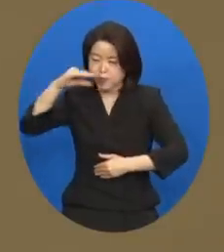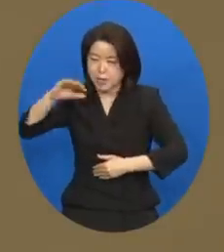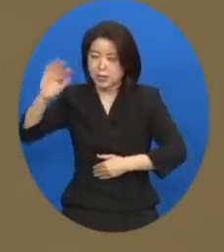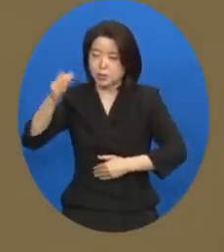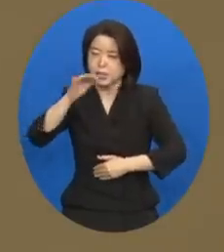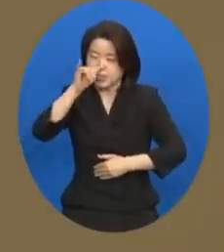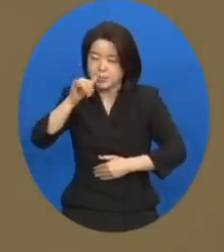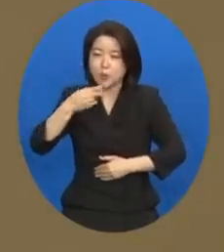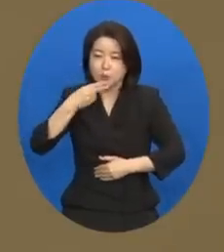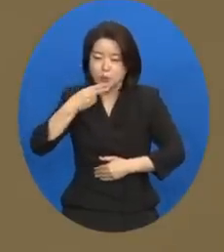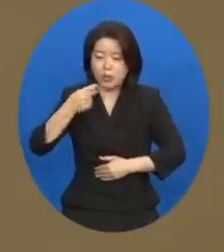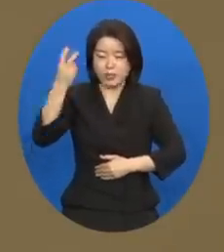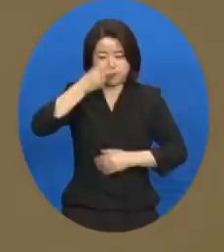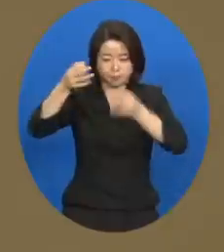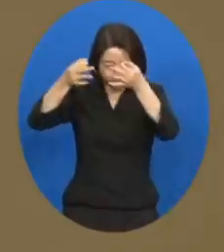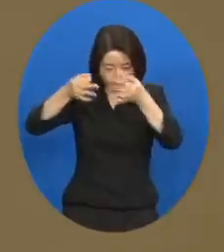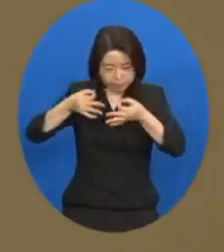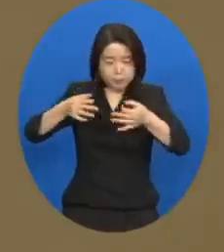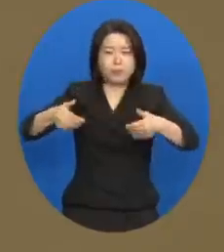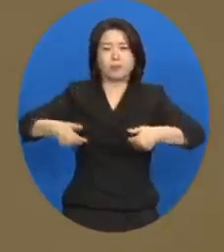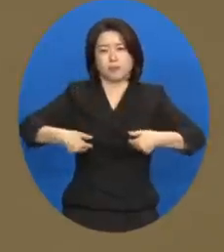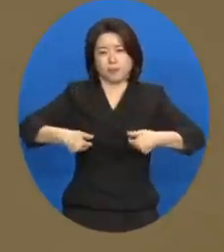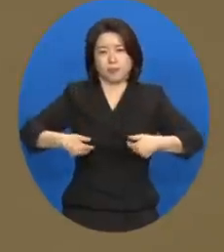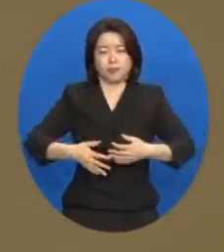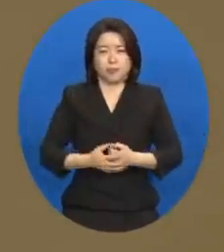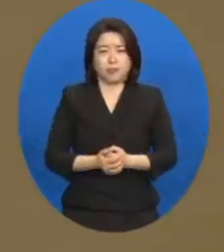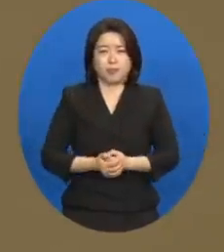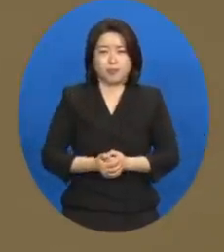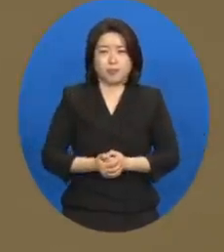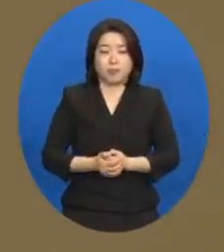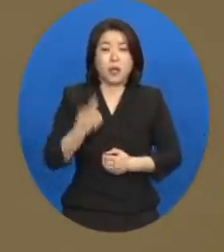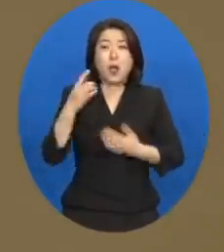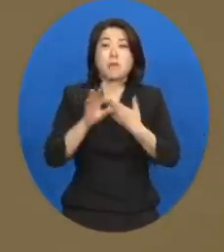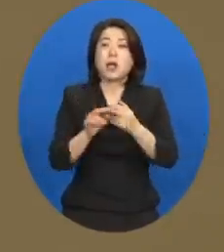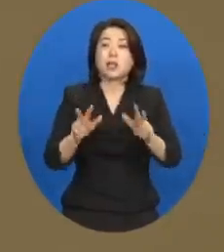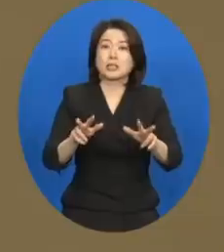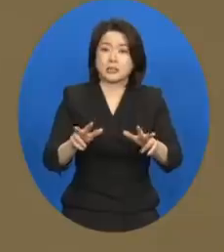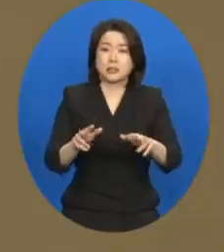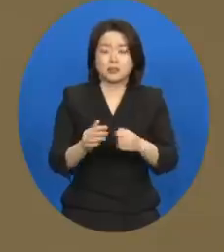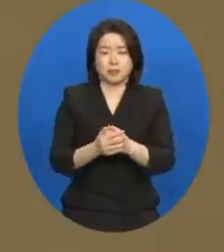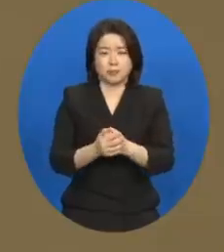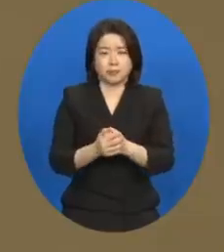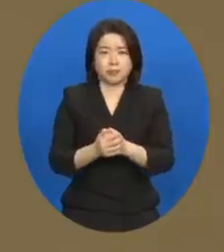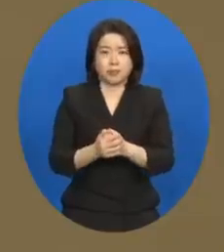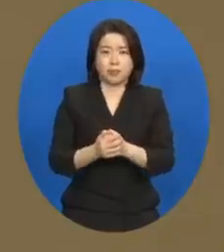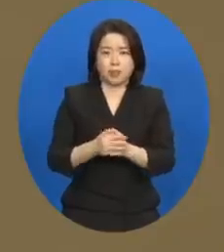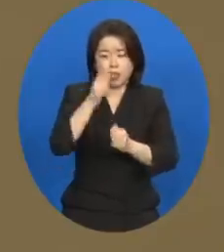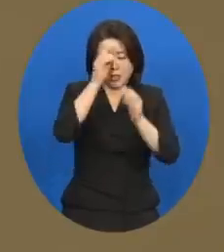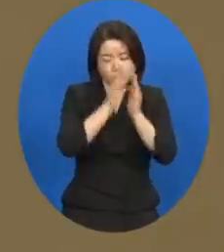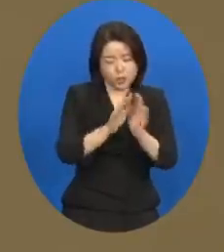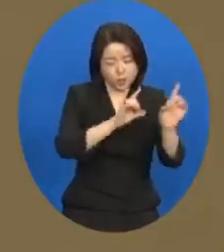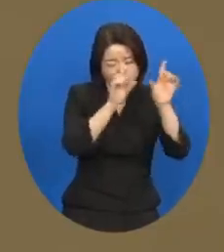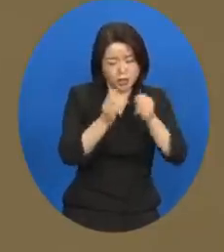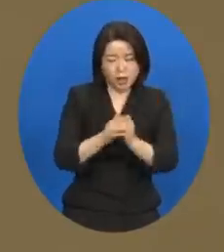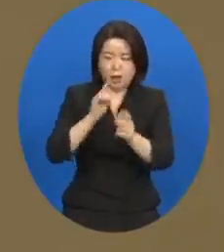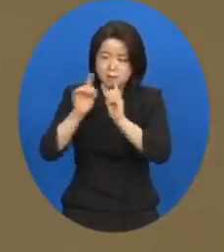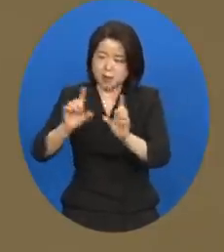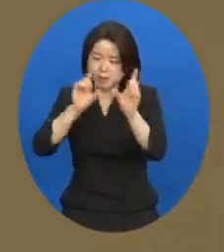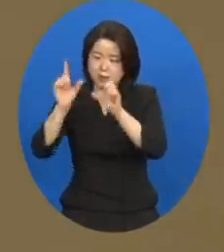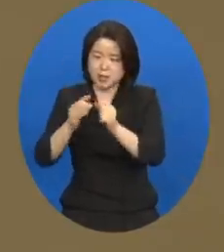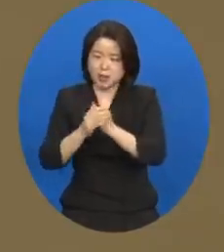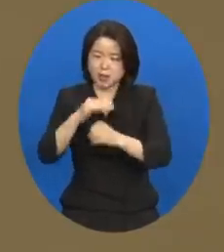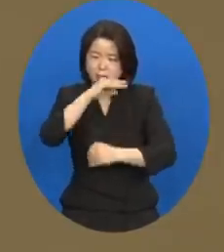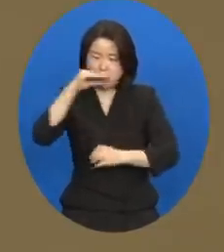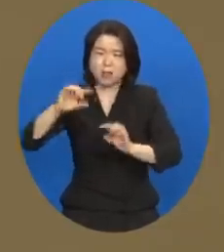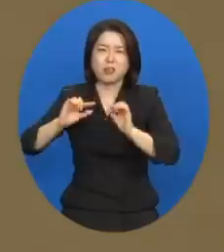있는지 점검하고 살아야 합니다. 만약에 지금 현재 기도 생활, 말씀 생활이 제대로 안